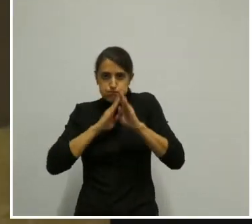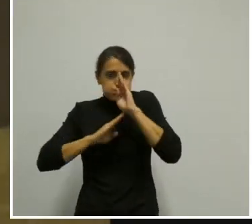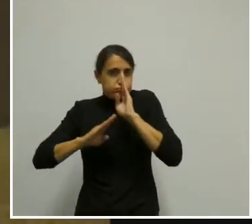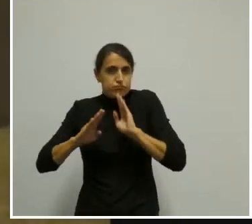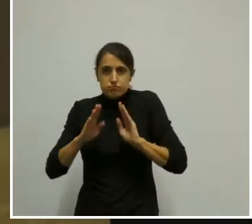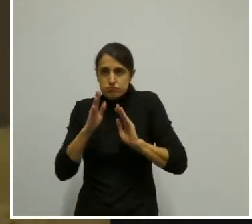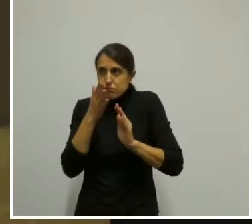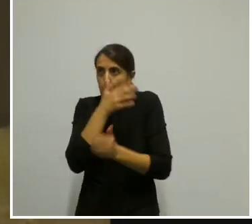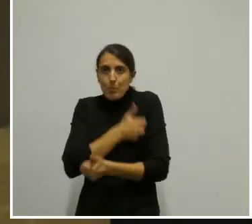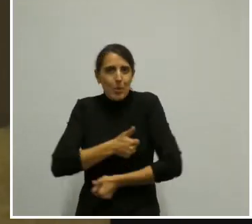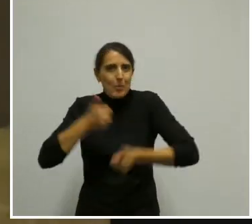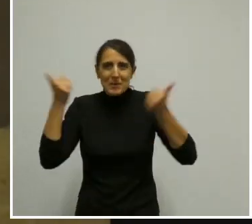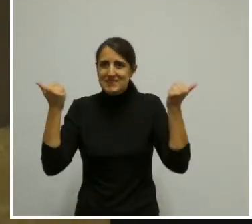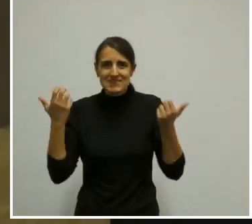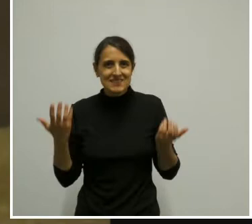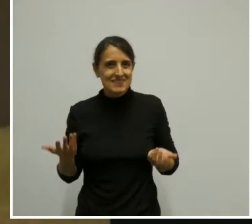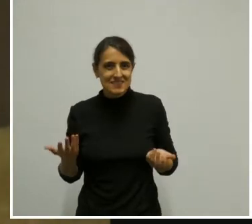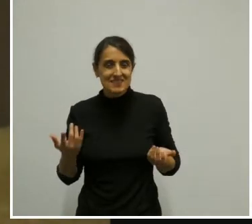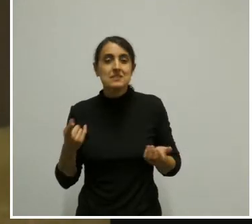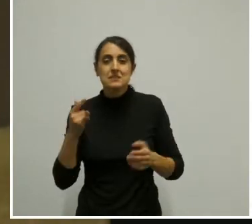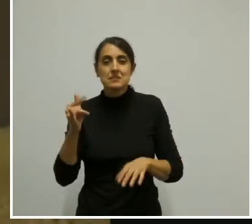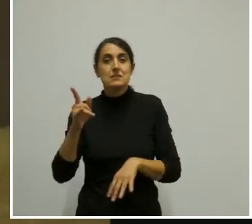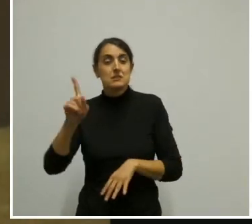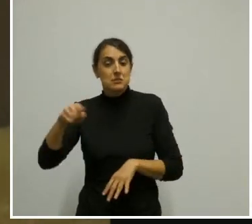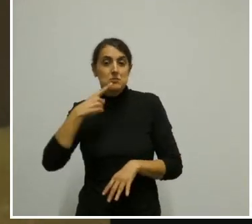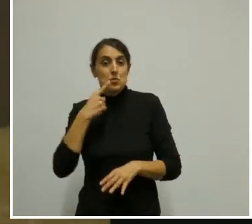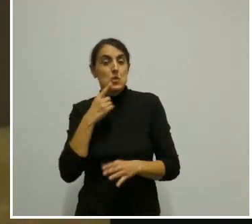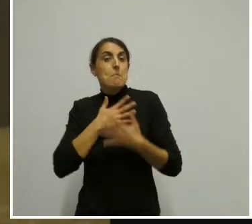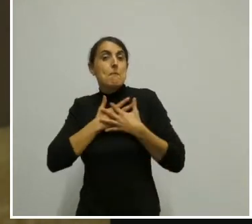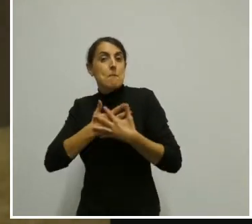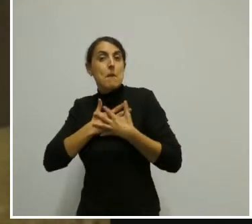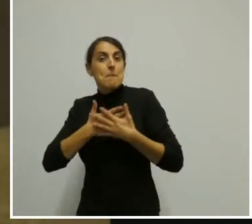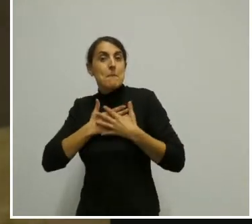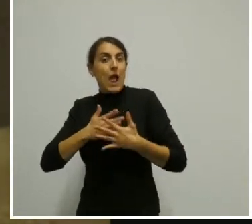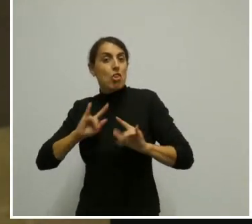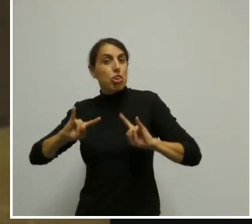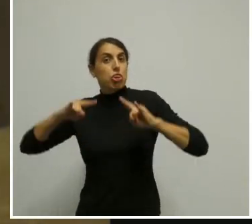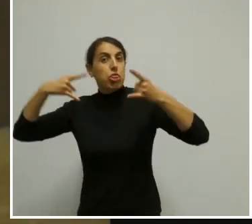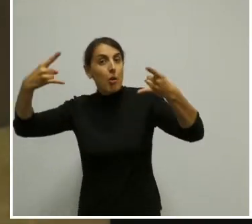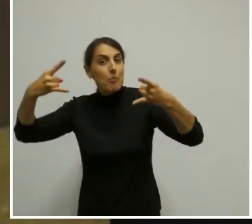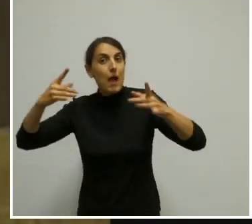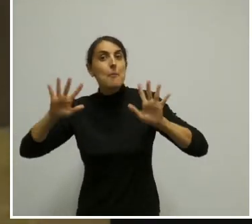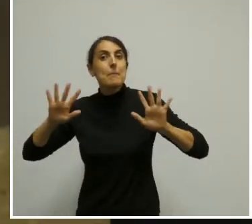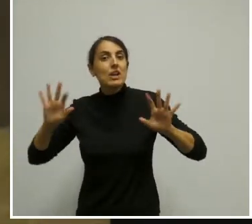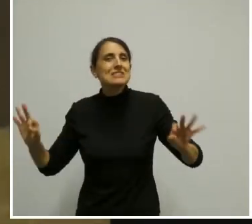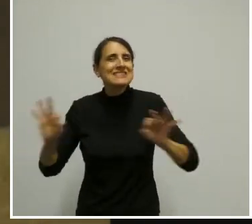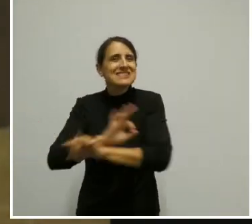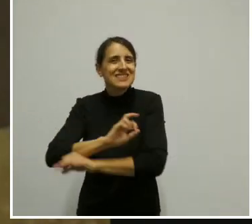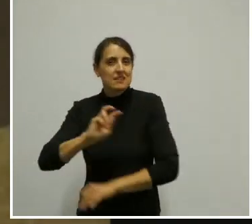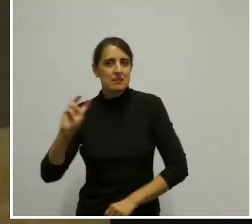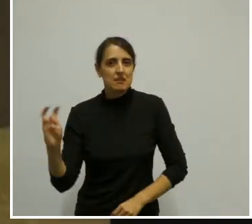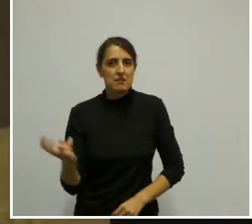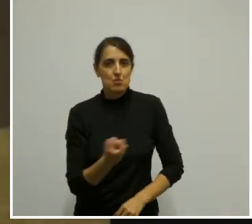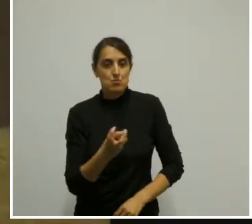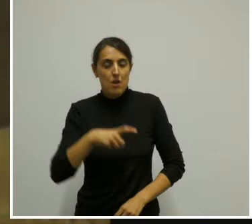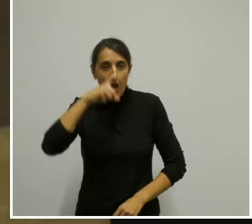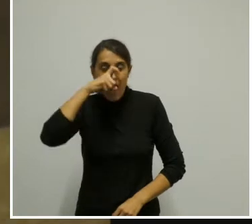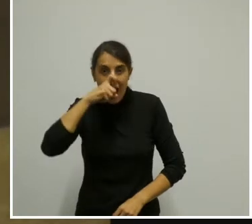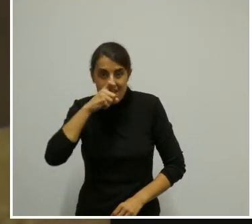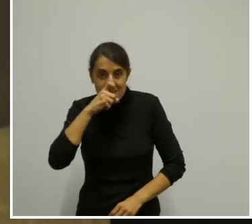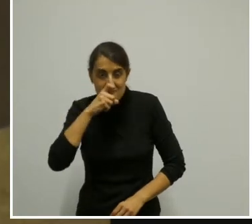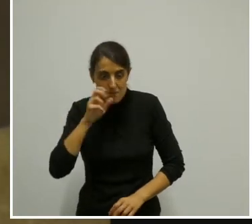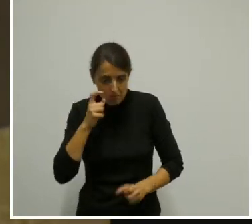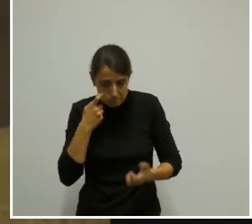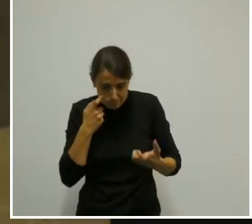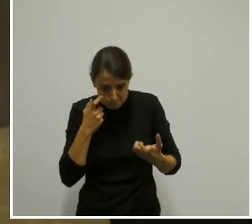que es va fer aquesta ampliació, es va doblar, però no es va dotar de recursos i tot això ens ho hem trobat aquest any i no ens estem sortint. No?